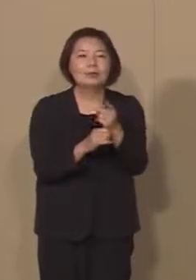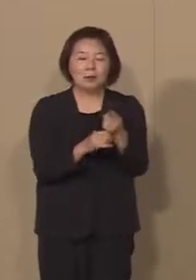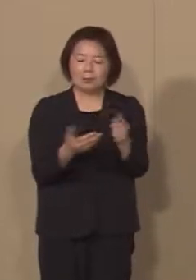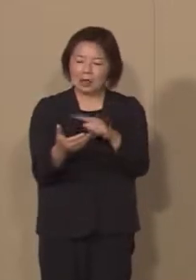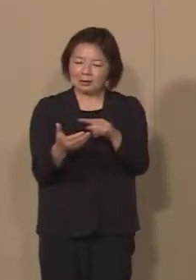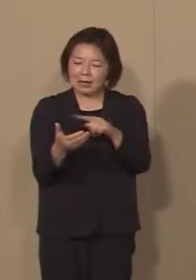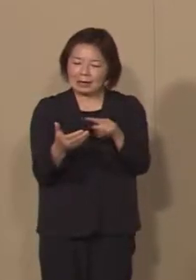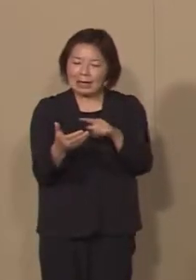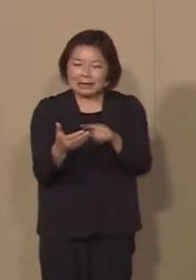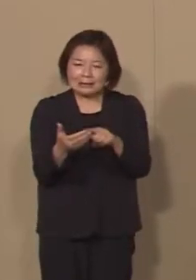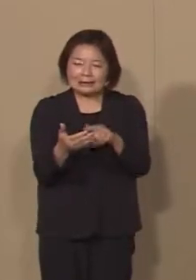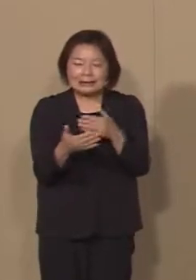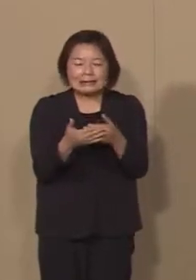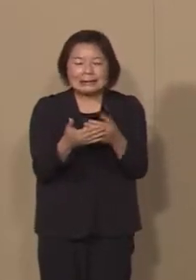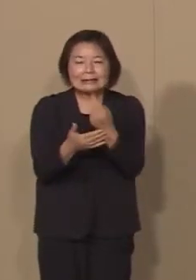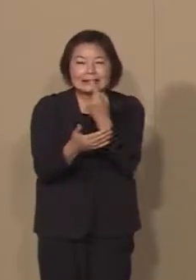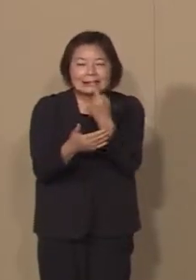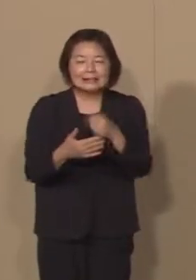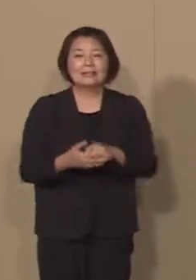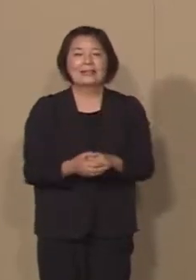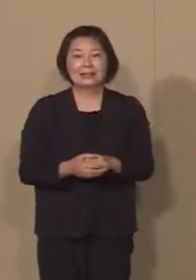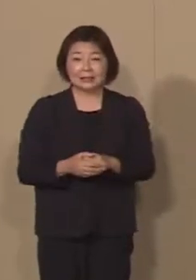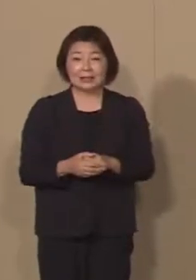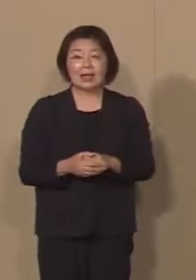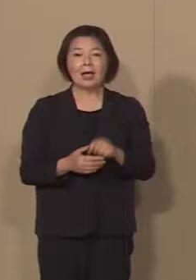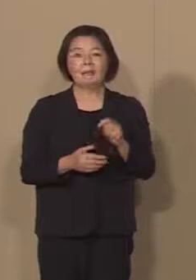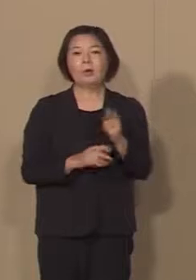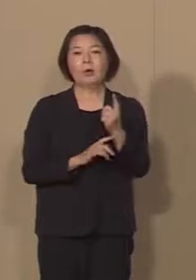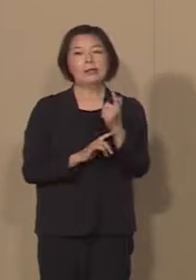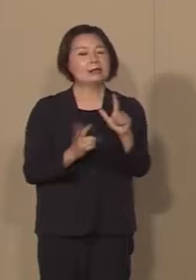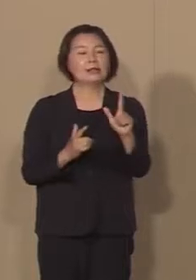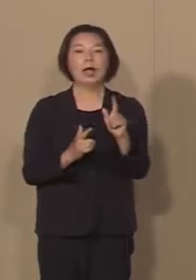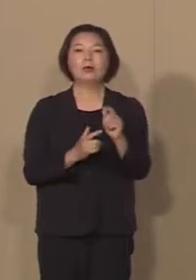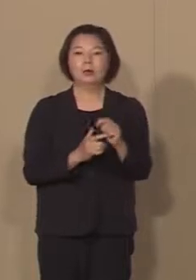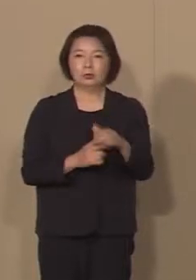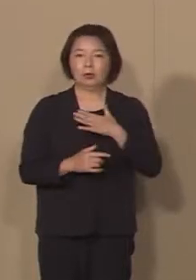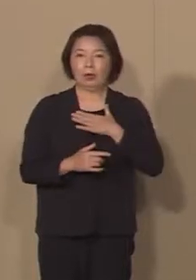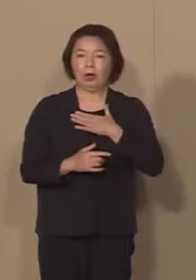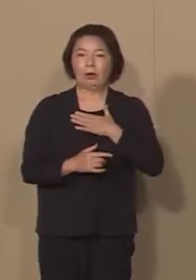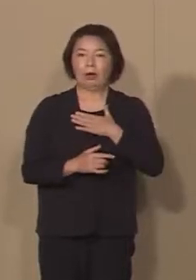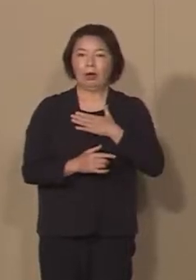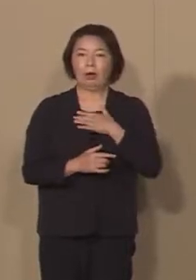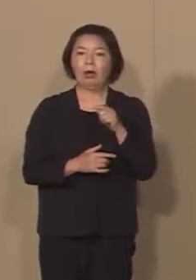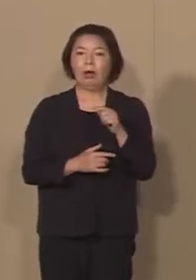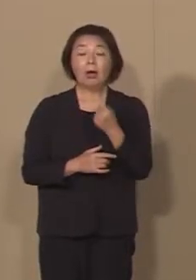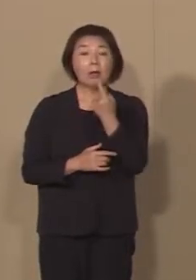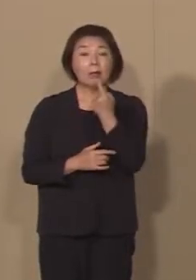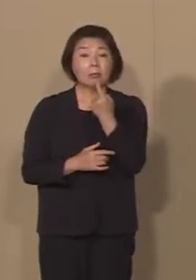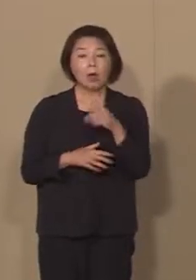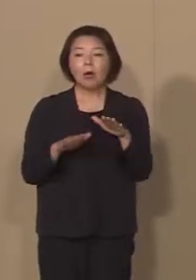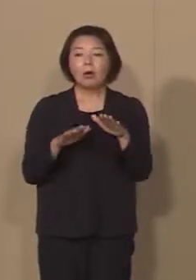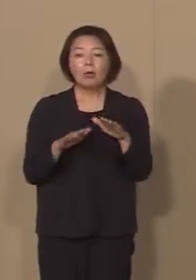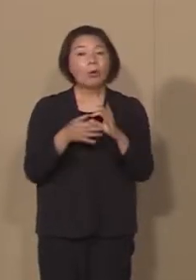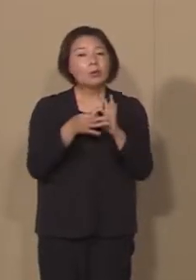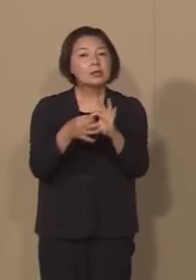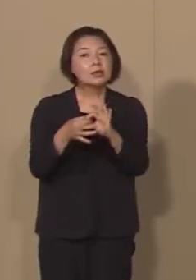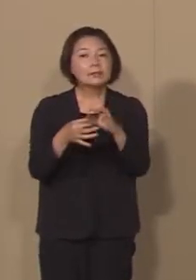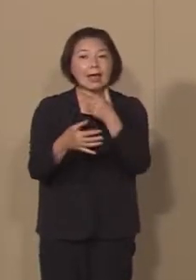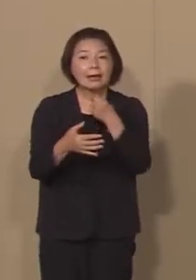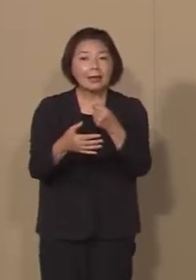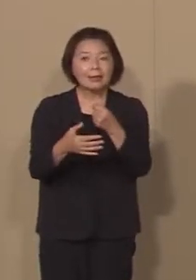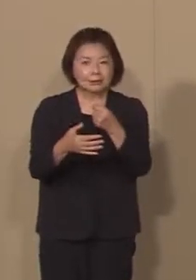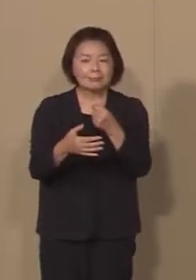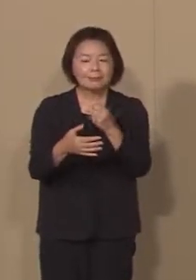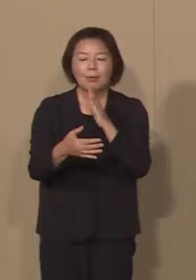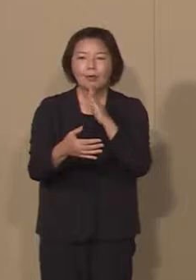ね最初の12分は何でもあのそうじゃなかったっていうことがもうここは僕で僕はここ伝えたいことは